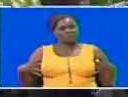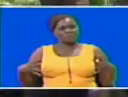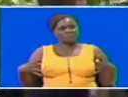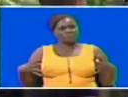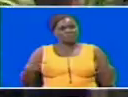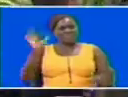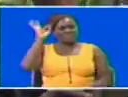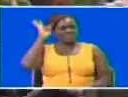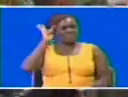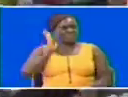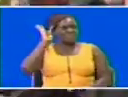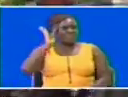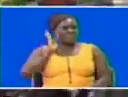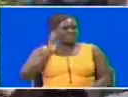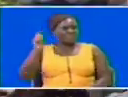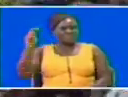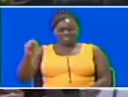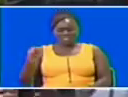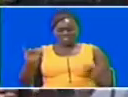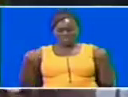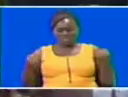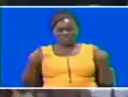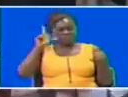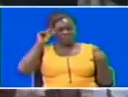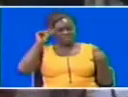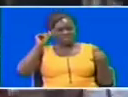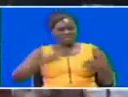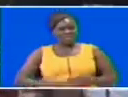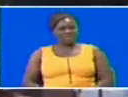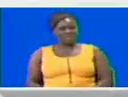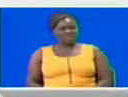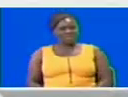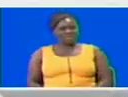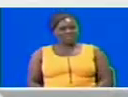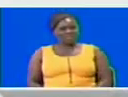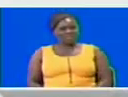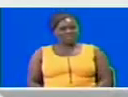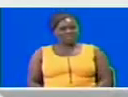Francis Mtalaki, KTN News, Mombasa.